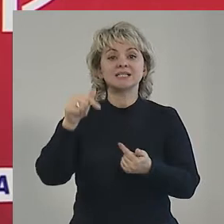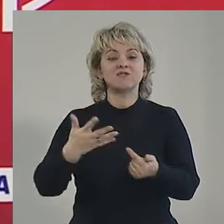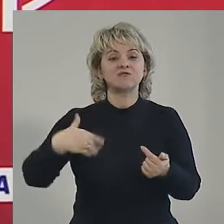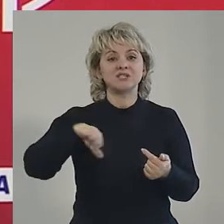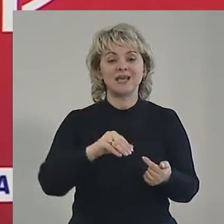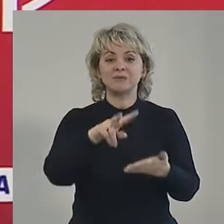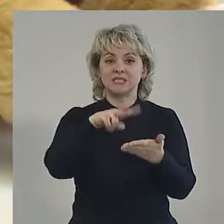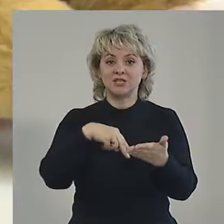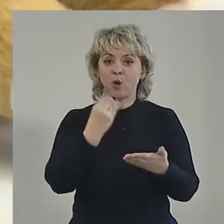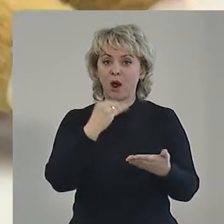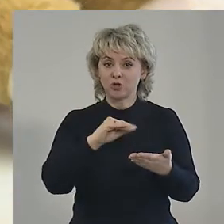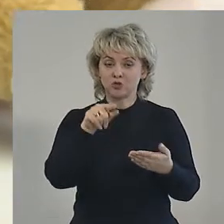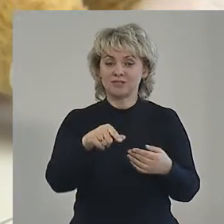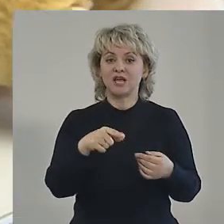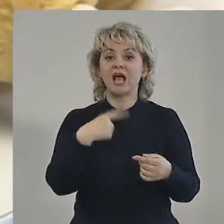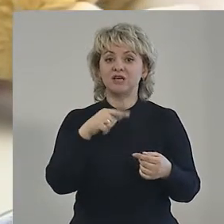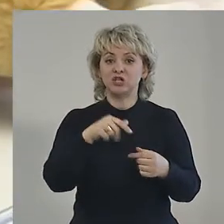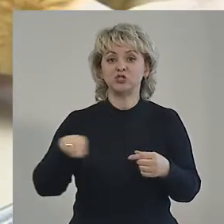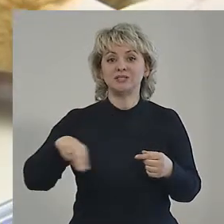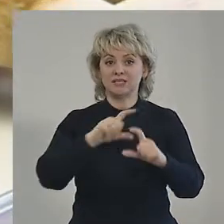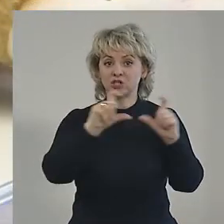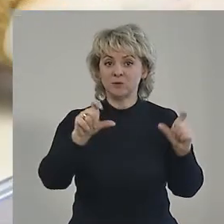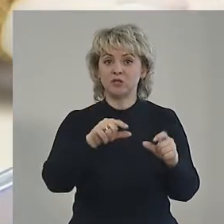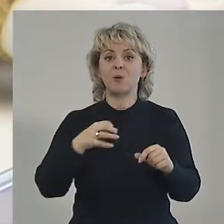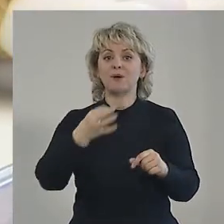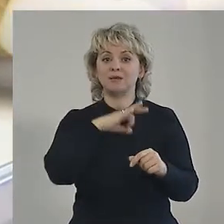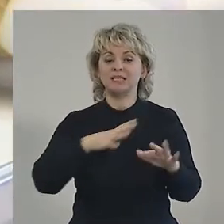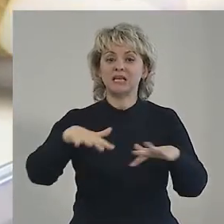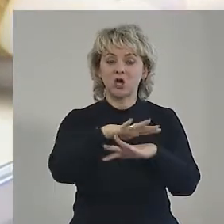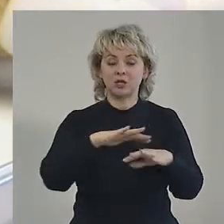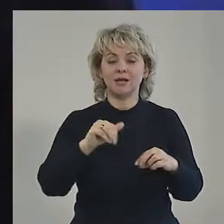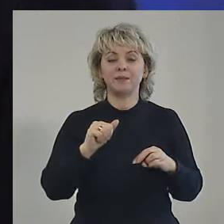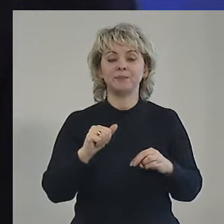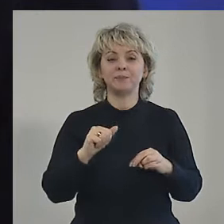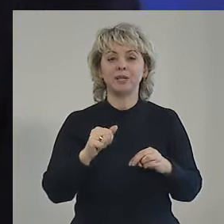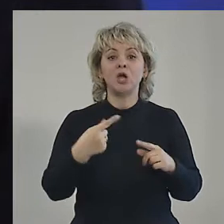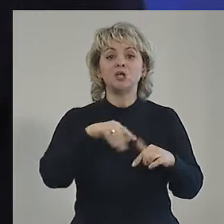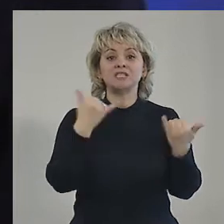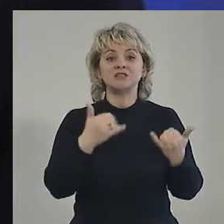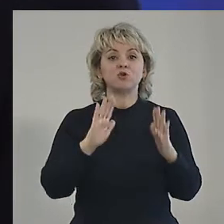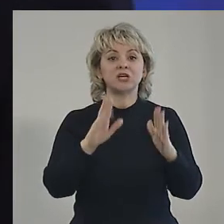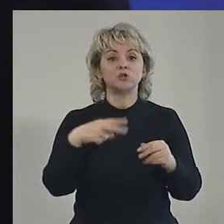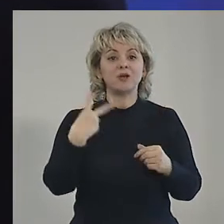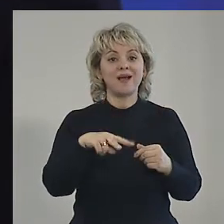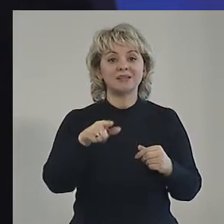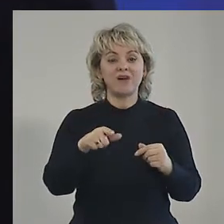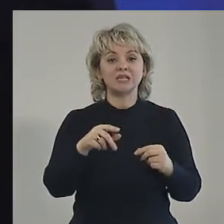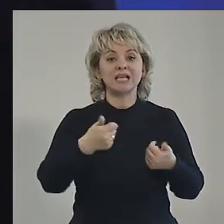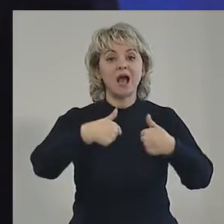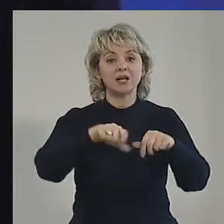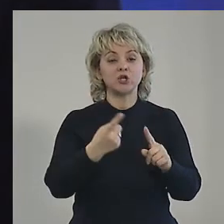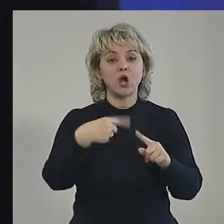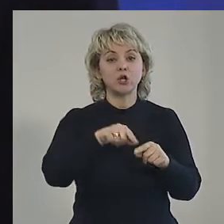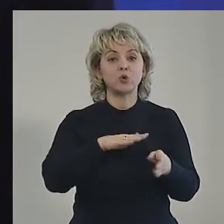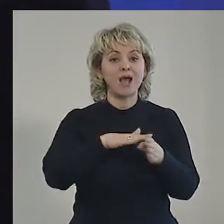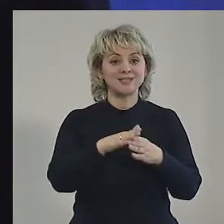соответствовать всем сертификатам качества, заверяет директор департамента потребительского рынка. Сегодня всего лишь 20 организаций,